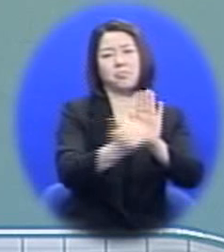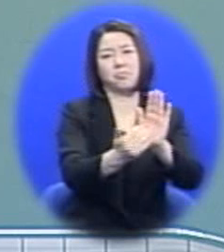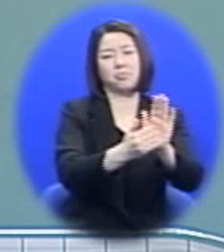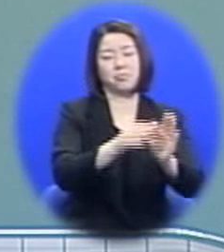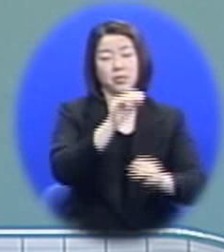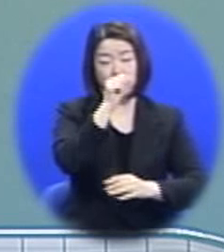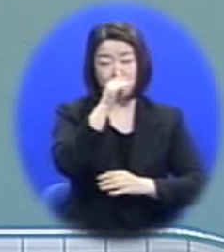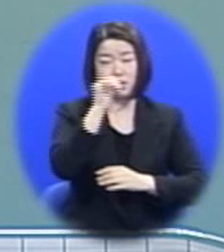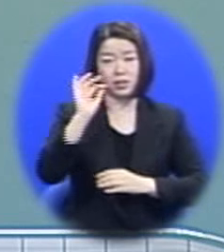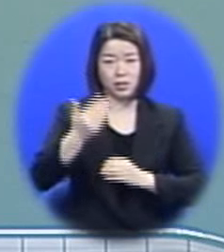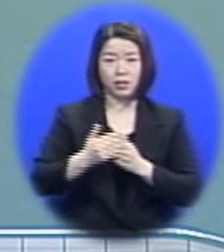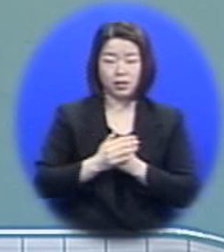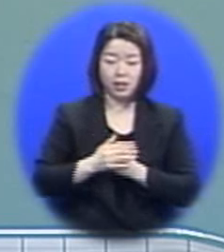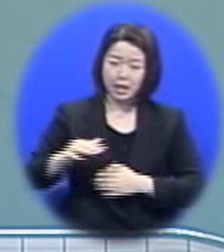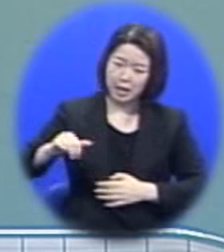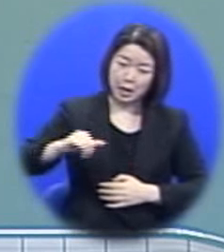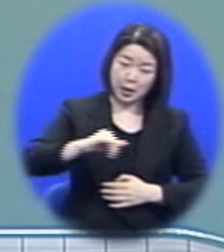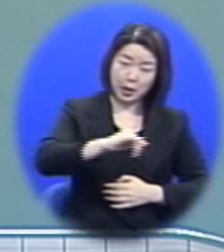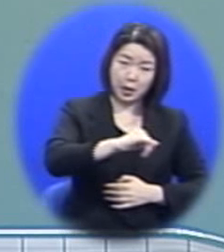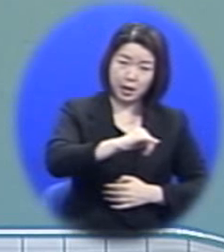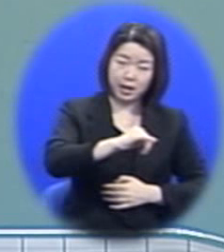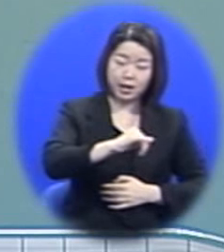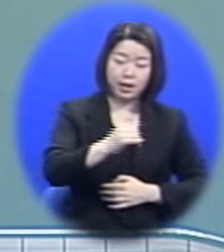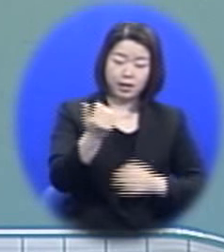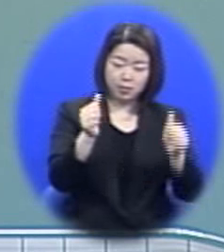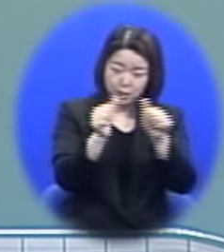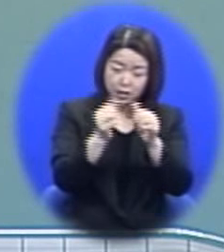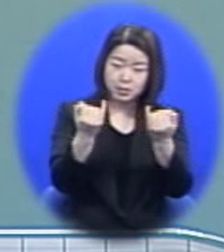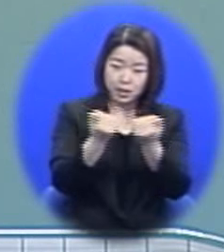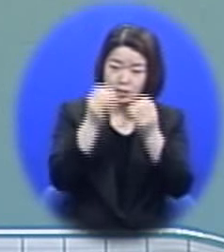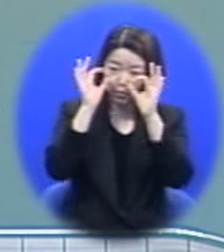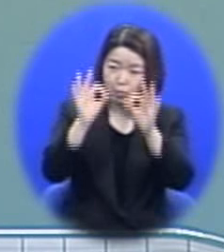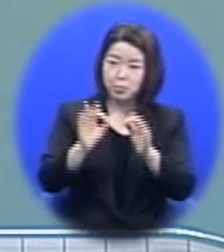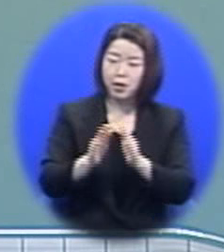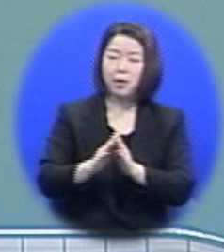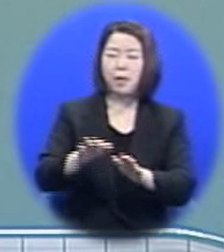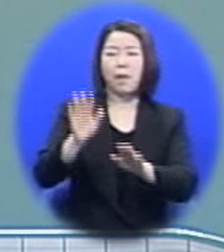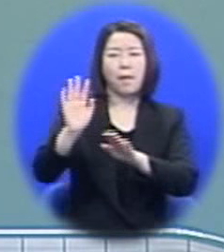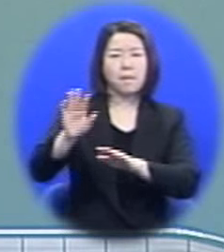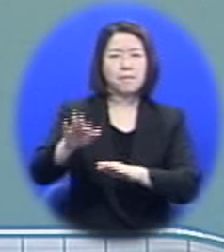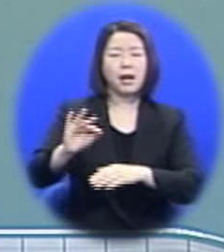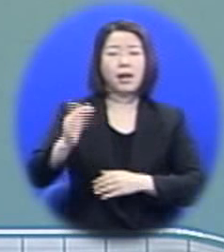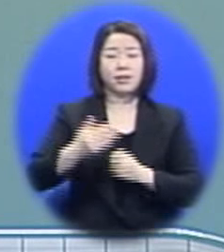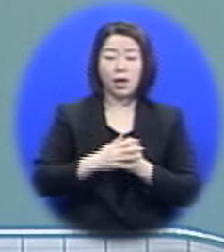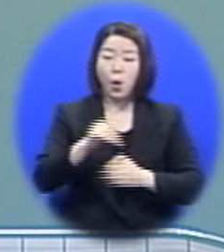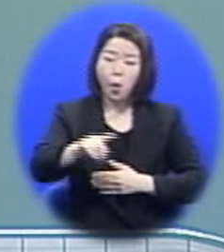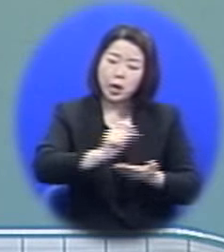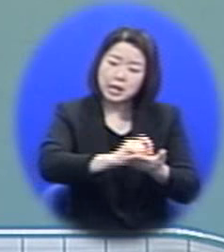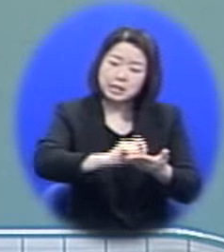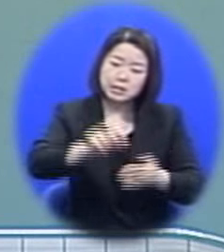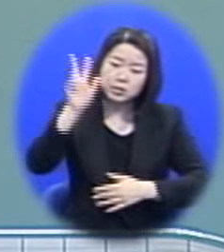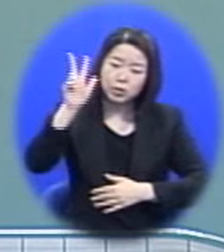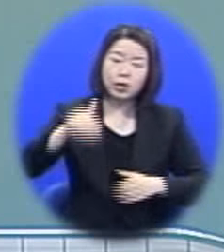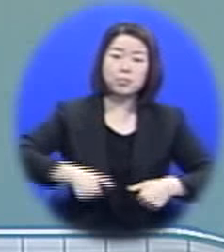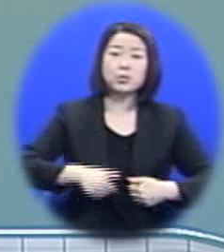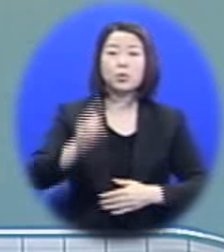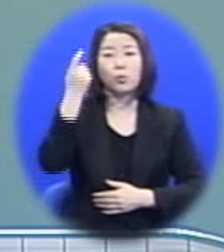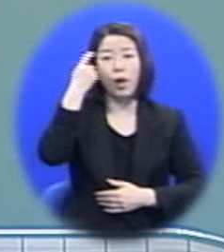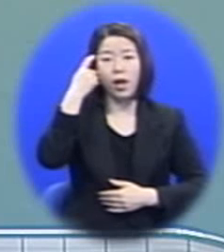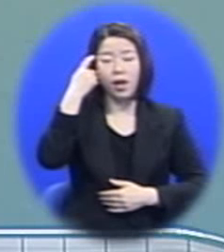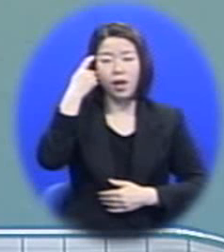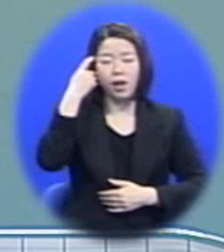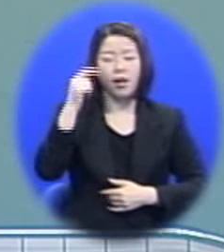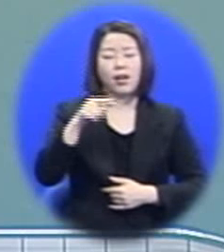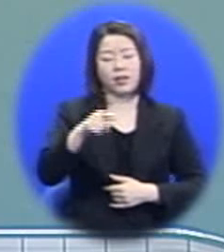여러분 연애하는 남녀 보면은 정말 말려야 될 정도지. 거기에 무슨 서약까지 또 할 필요가 뭐 있어요? 안 되니까